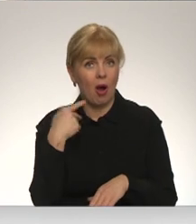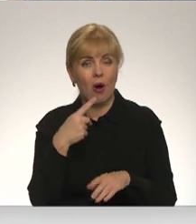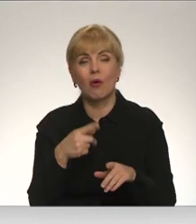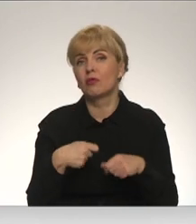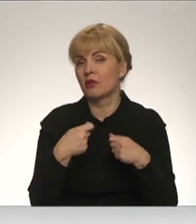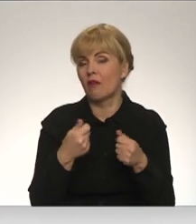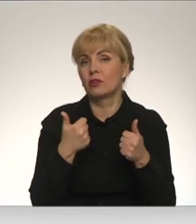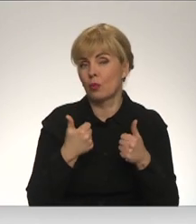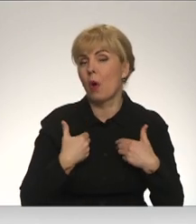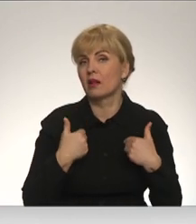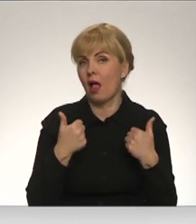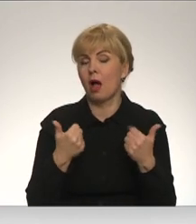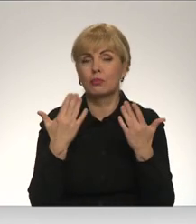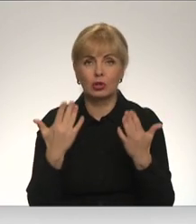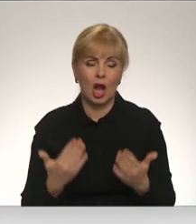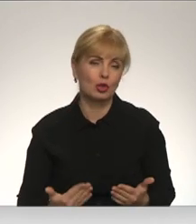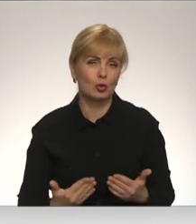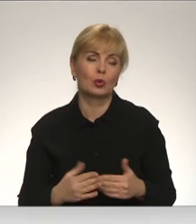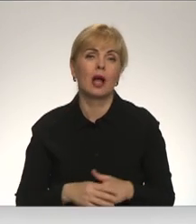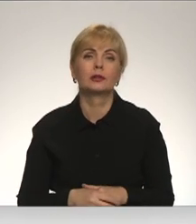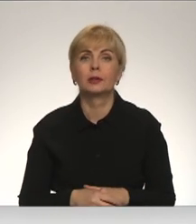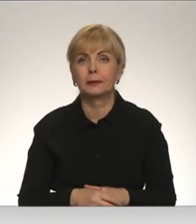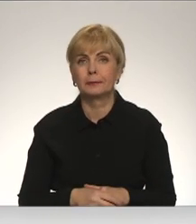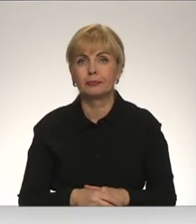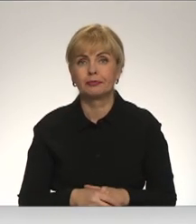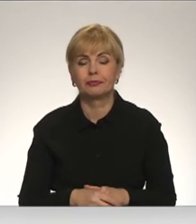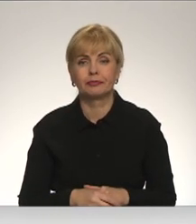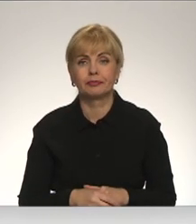rezultātus. Sanita Liepiņa, Ģirds Grenevits, Terēze Matisone, TV9 pakalni.